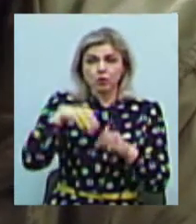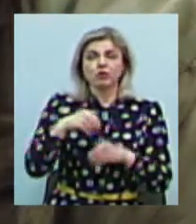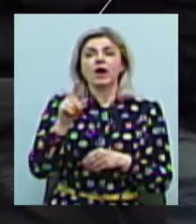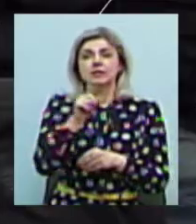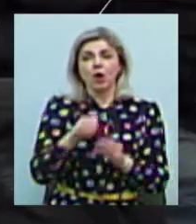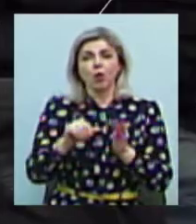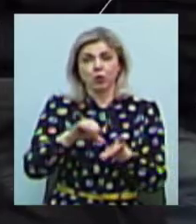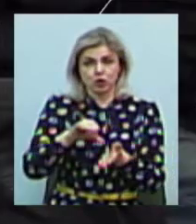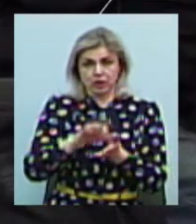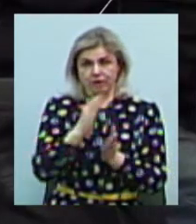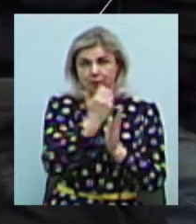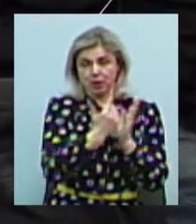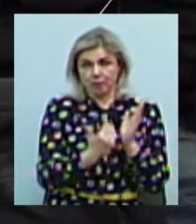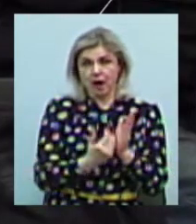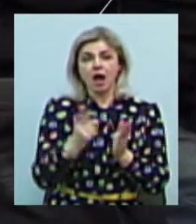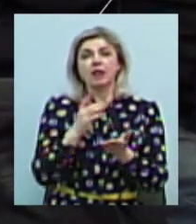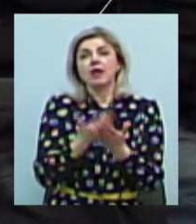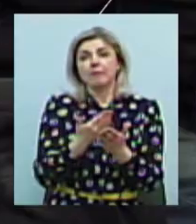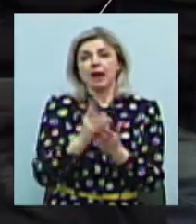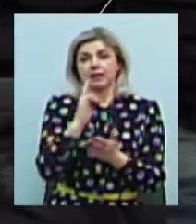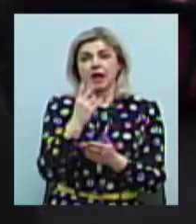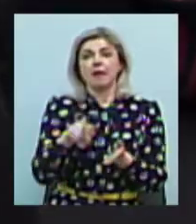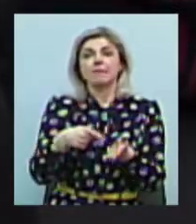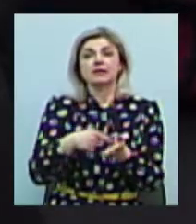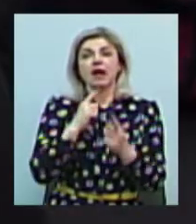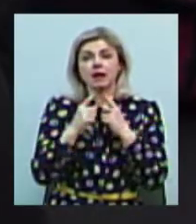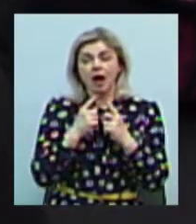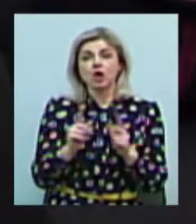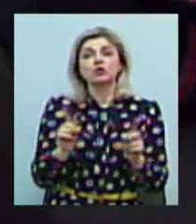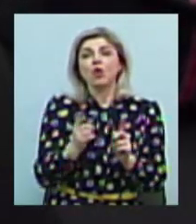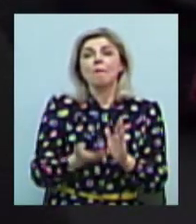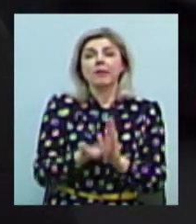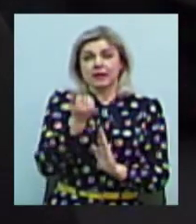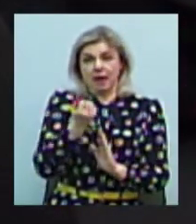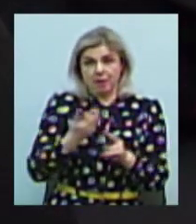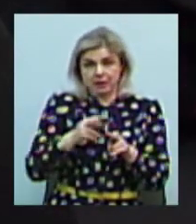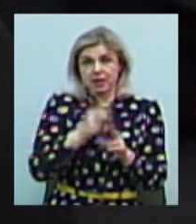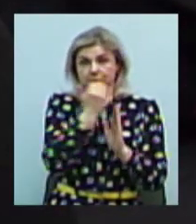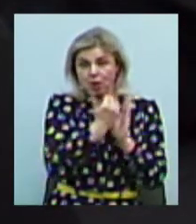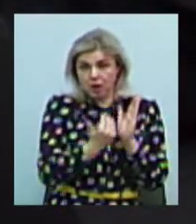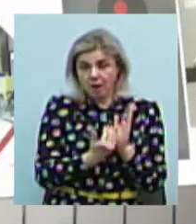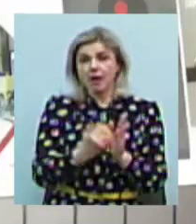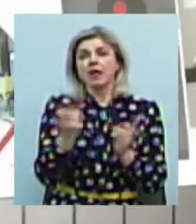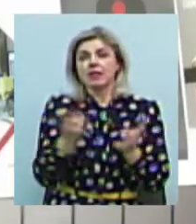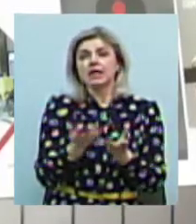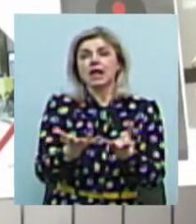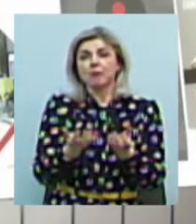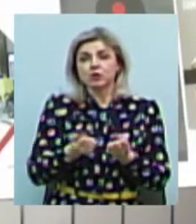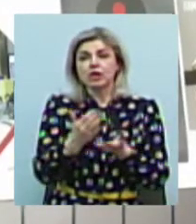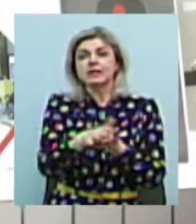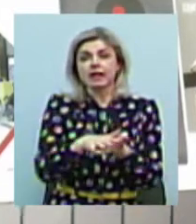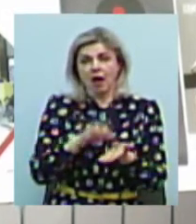мали підстави закликати, наприклад, Миколаївську міську раду підтримати дану програму, потрібні заяви від вимушених переселенців. Геннадій